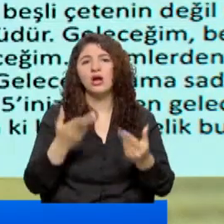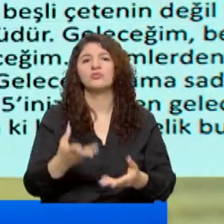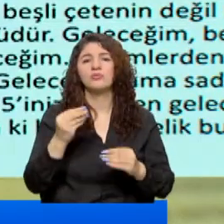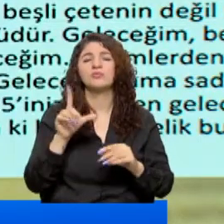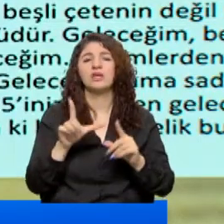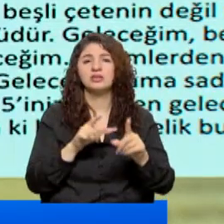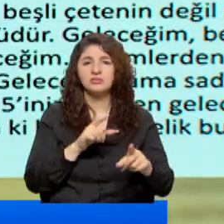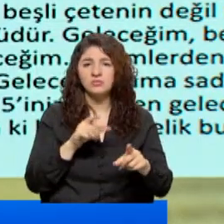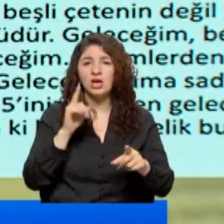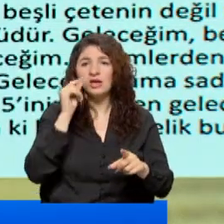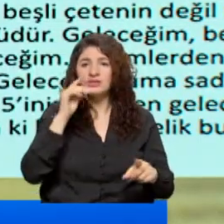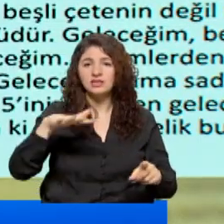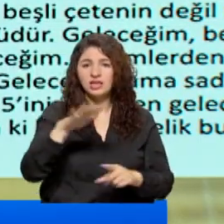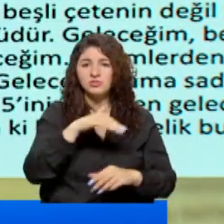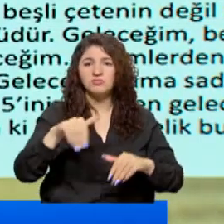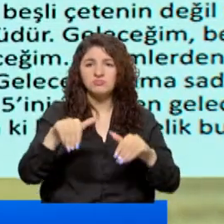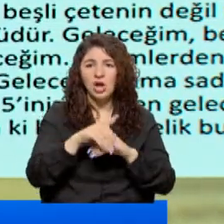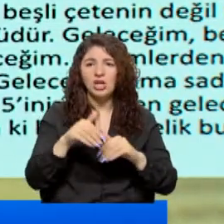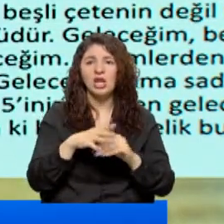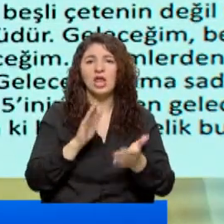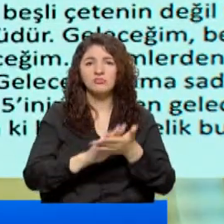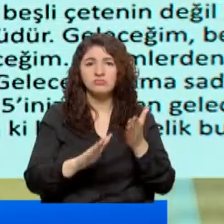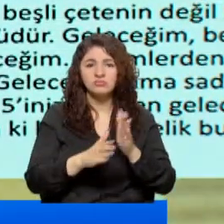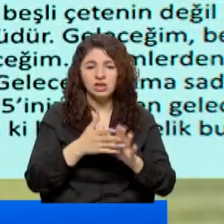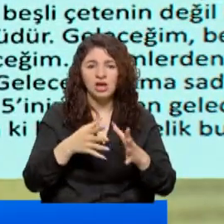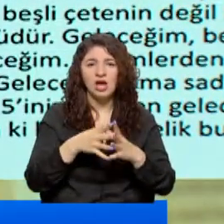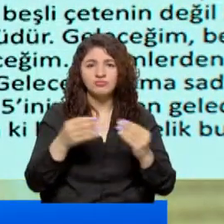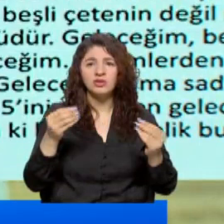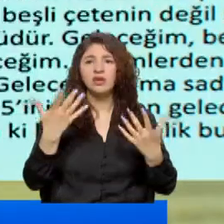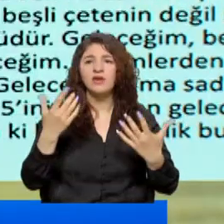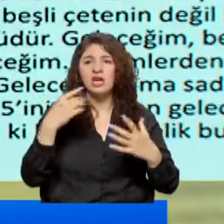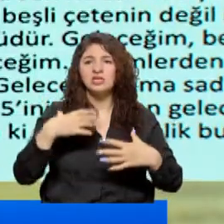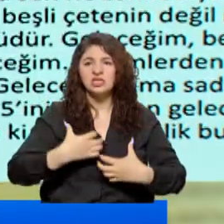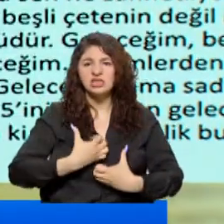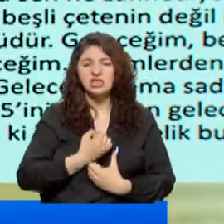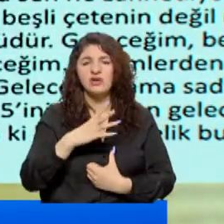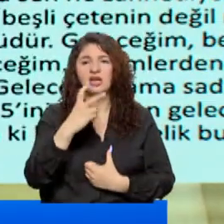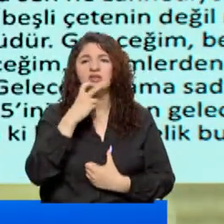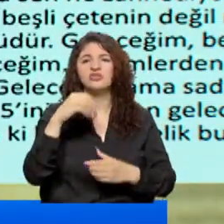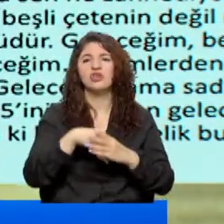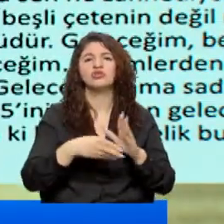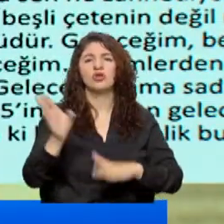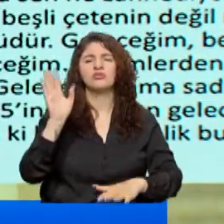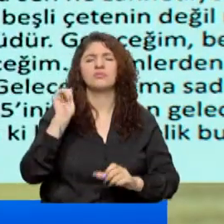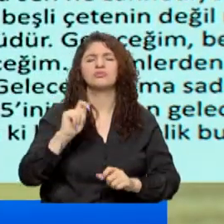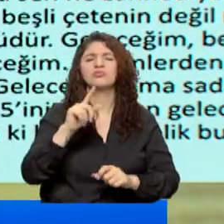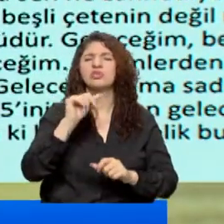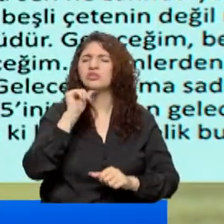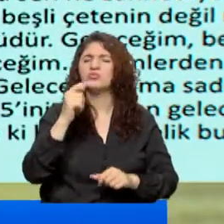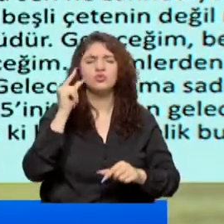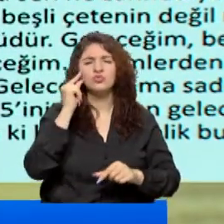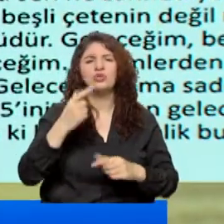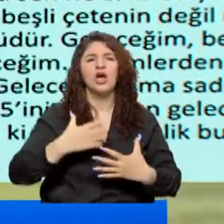zorundayız insanlarımızın mahalleleri gitti ve gerginlik artıyor iki yılda göndereceğiz o konuda hiç kim bu